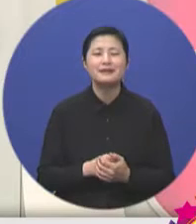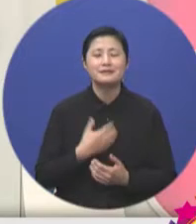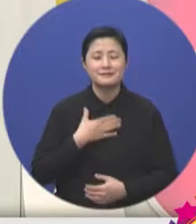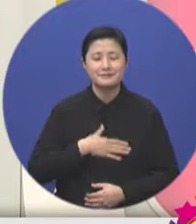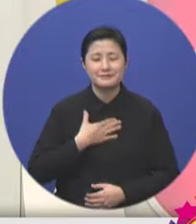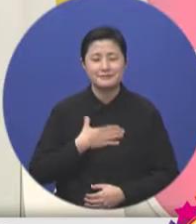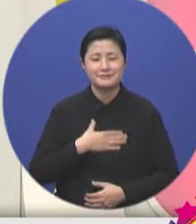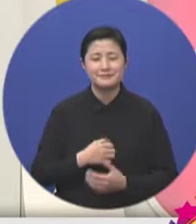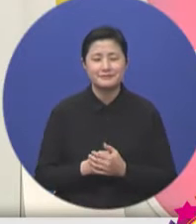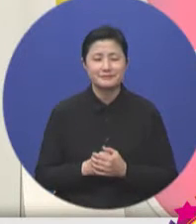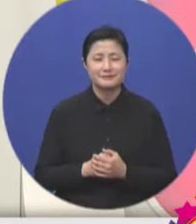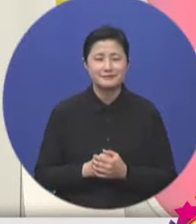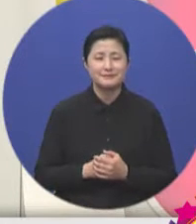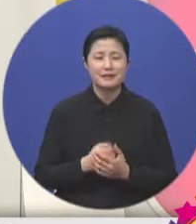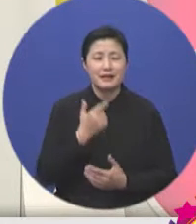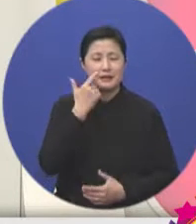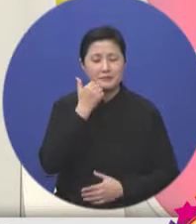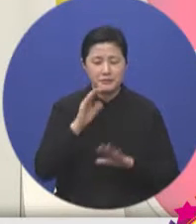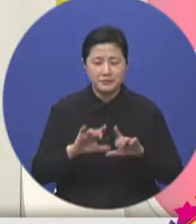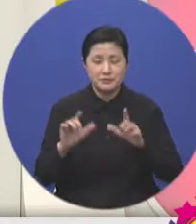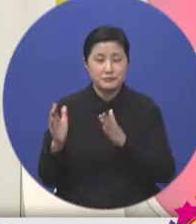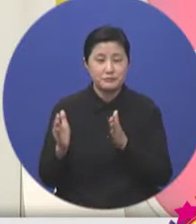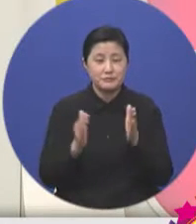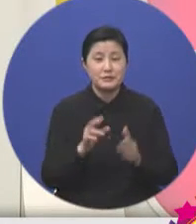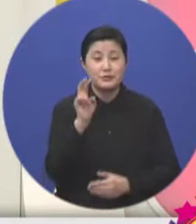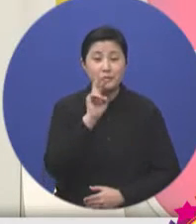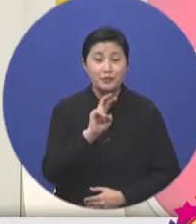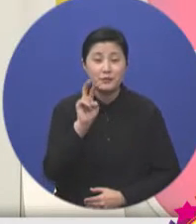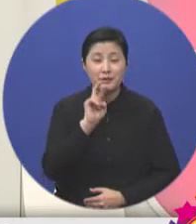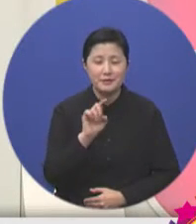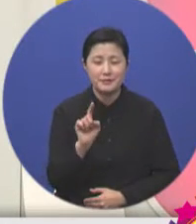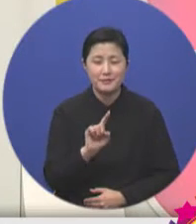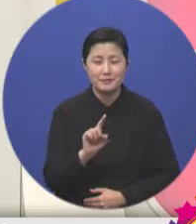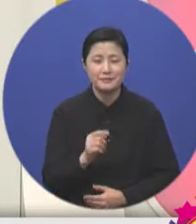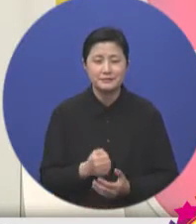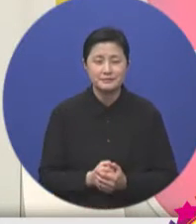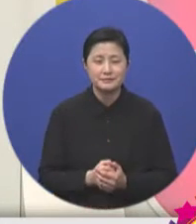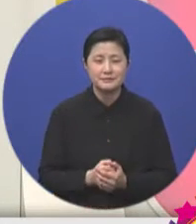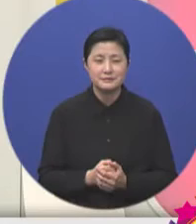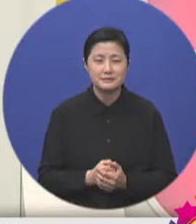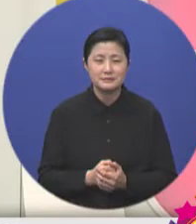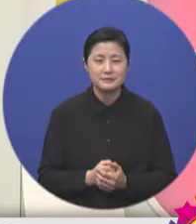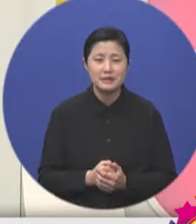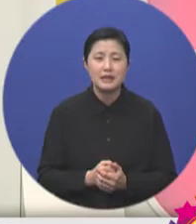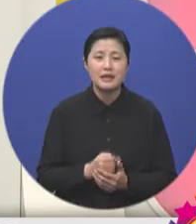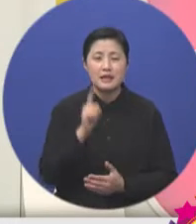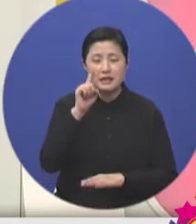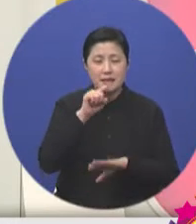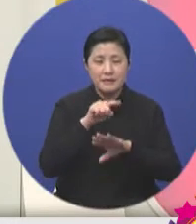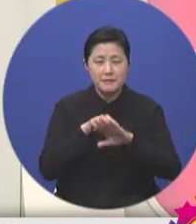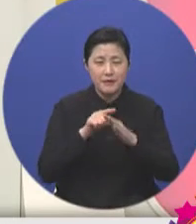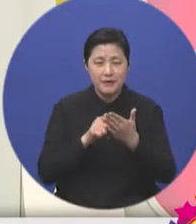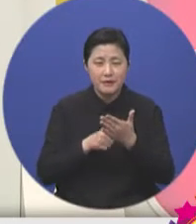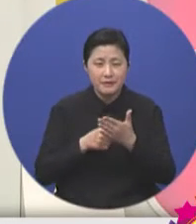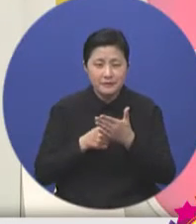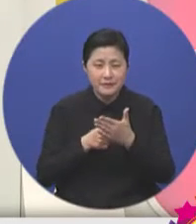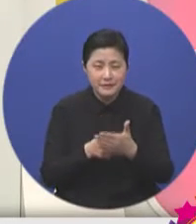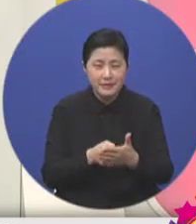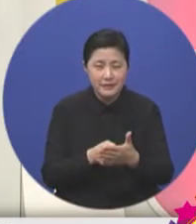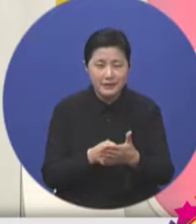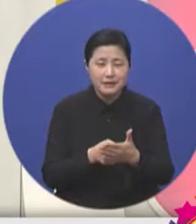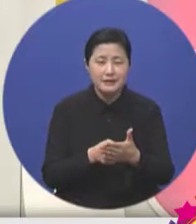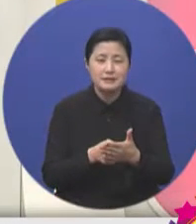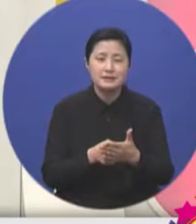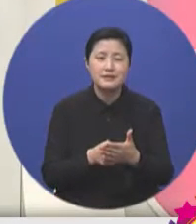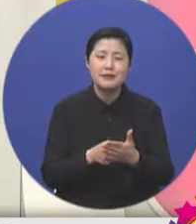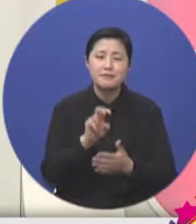알겠습니다. 우리 아버님 오늘 준비하신 노래는 뭐예요? 조용필 씨의 일편단심 민들레요. 아,